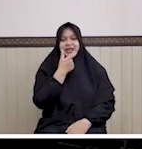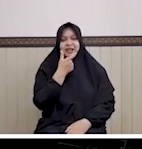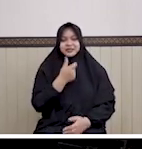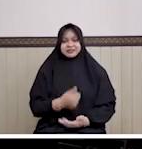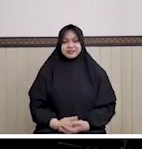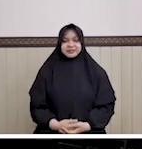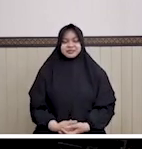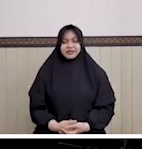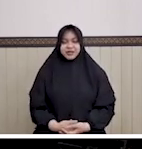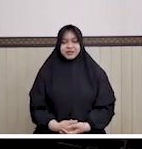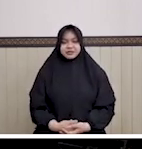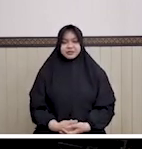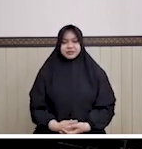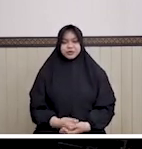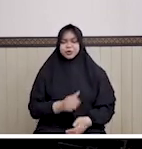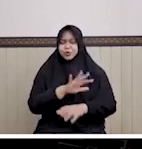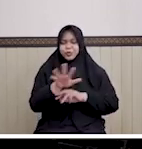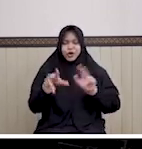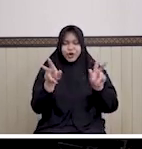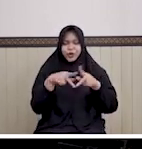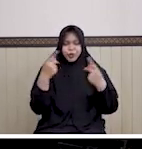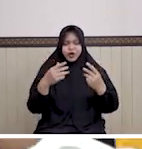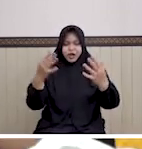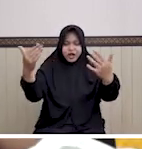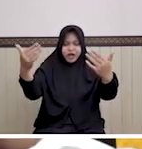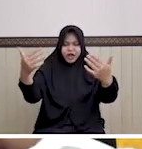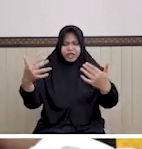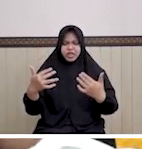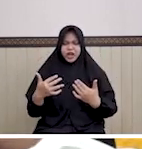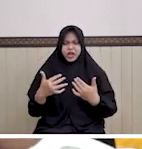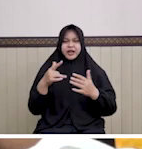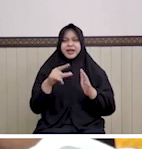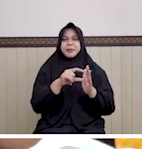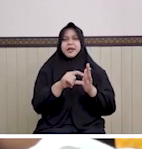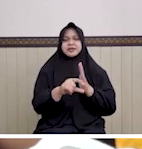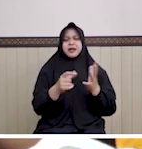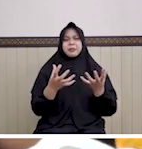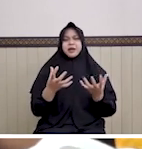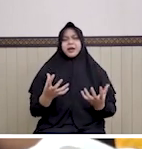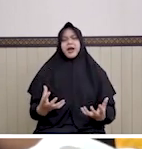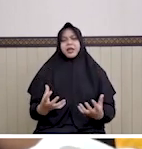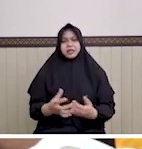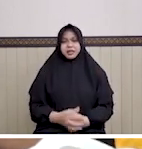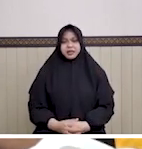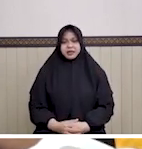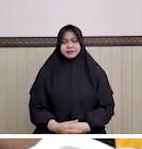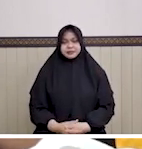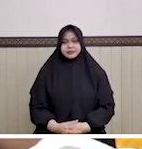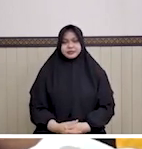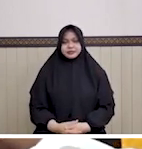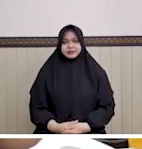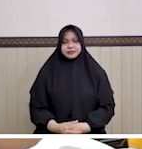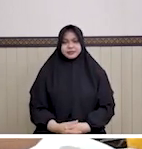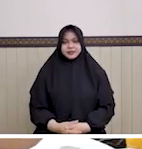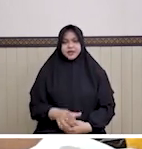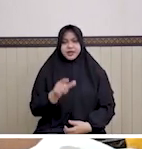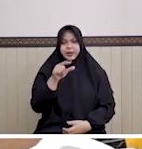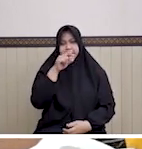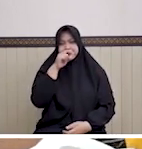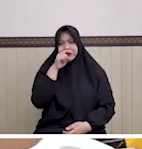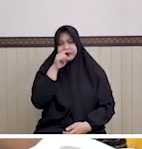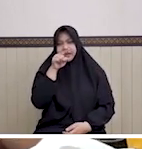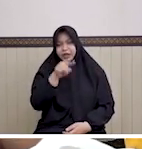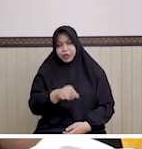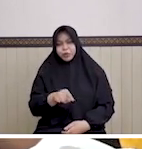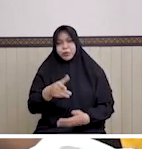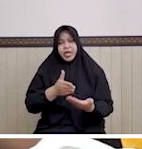kemudian keluar saya sampaikan ini pasalnya berat Mbak alopa saya bilang itu bapak ini